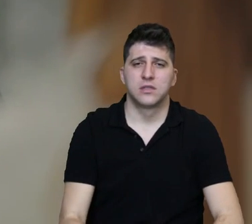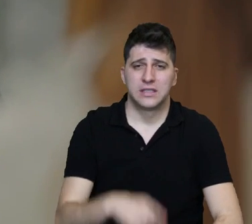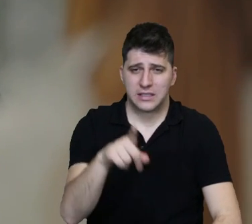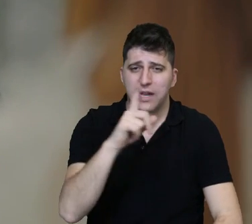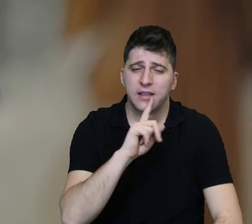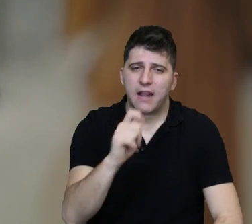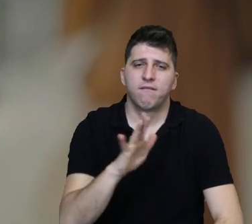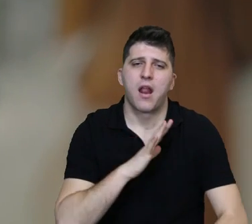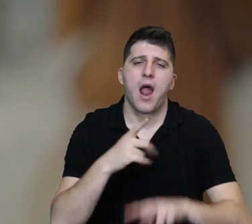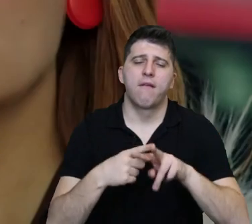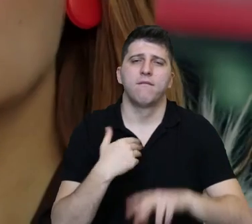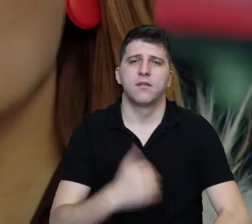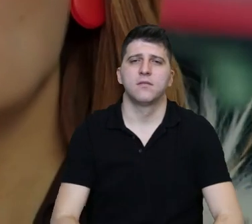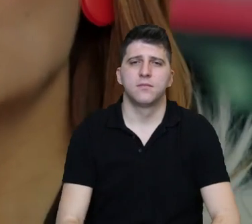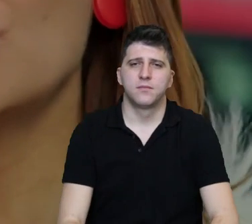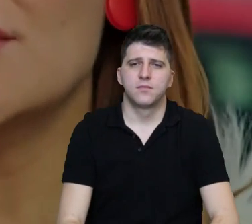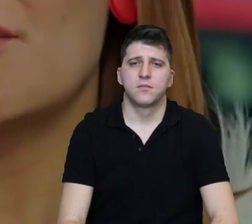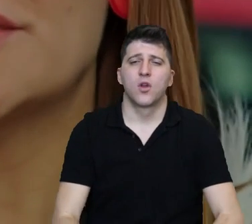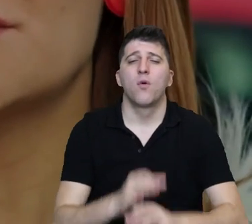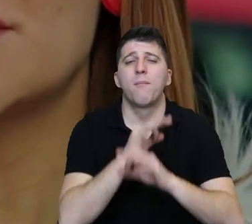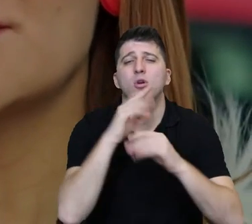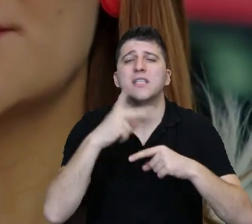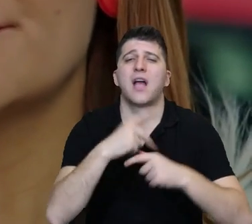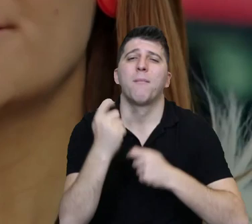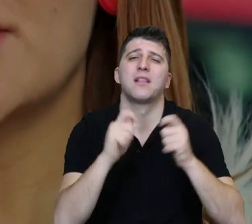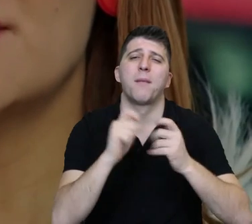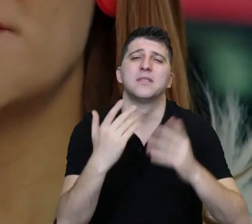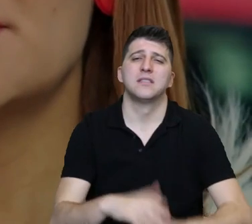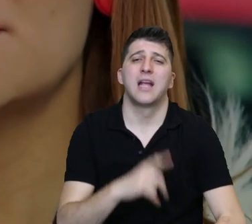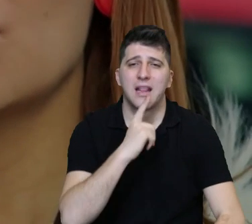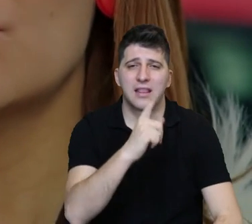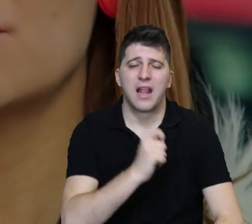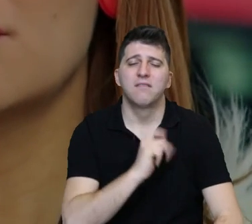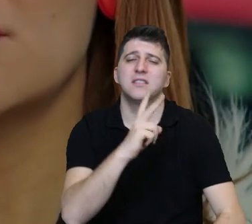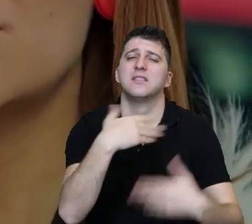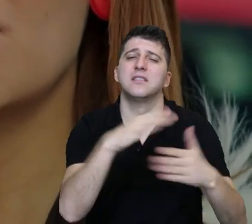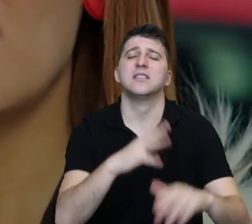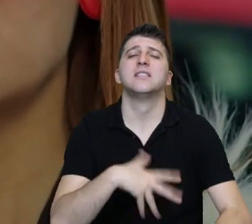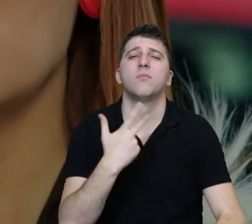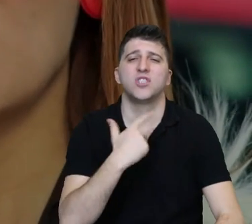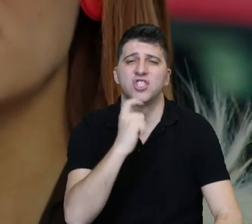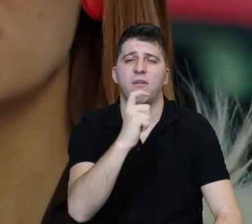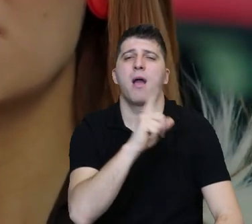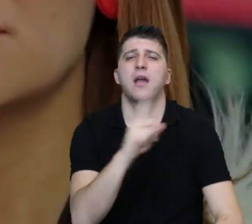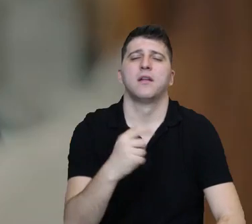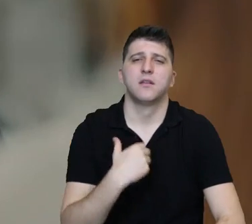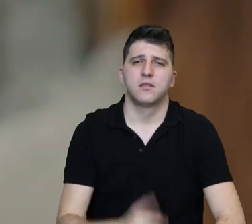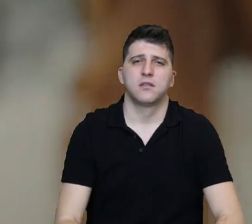bir teklifim var Alev. Boşuna zahmet etmişsiniz. Teklifiniz sizin olsun. Cevabım